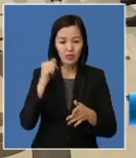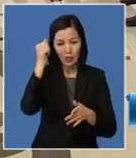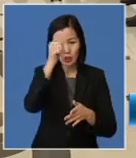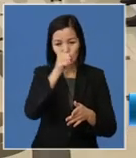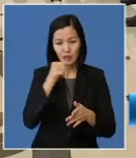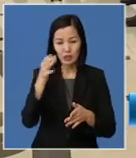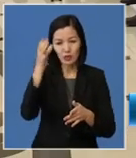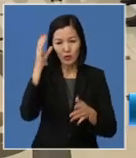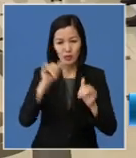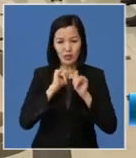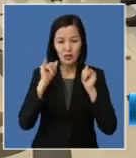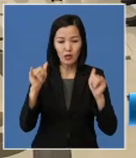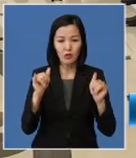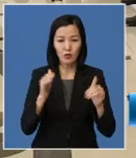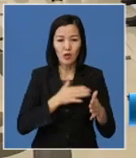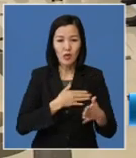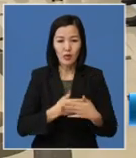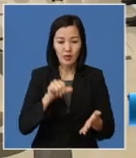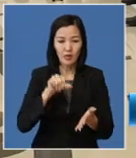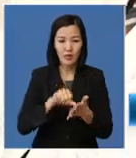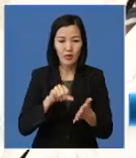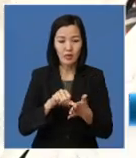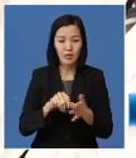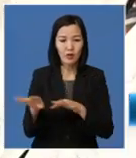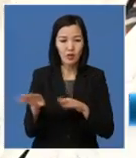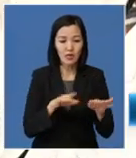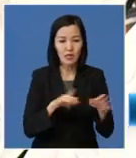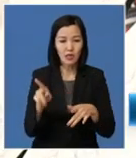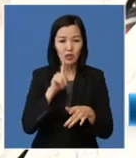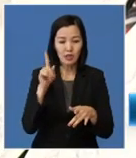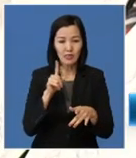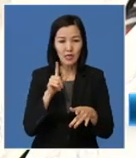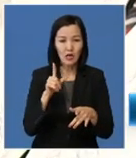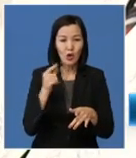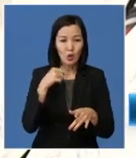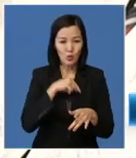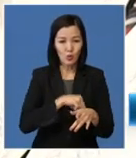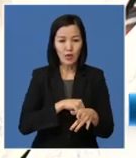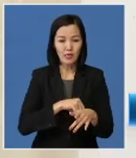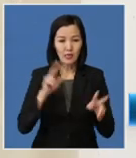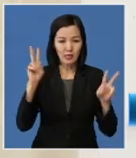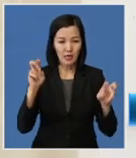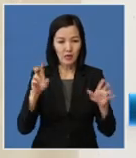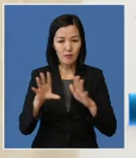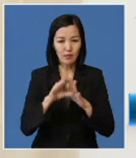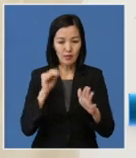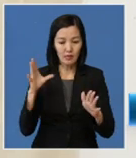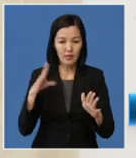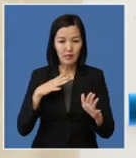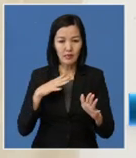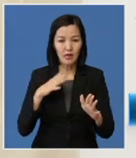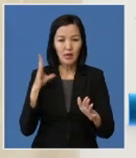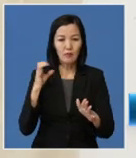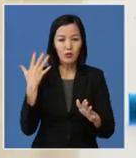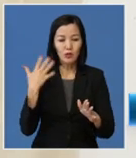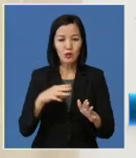діни сауаттылығын арттыруға күш салмақшы. Жылашар шараларын жастар және руханият тақырыбына арнаулары осыдан. Аймақта